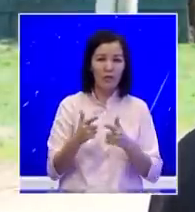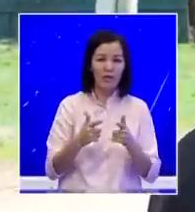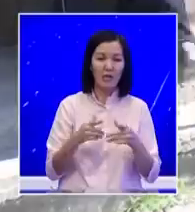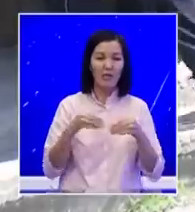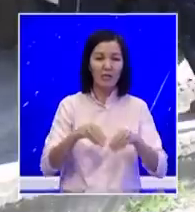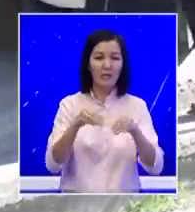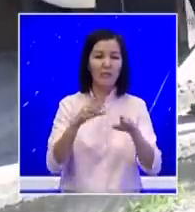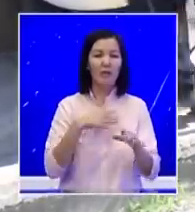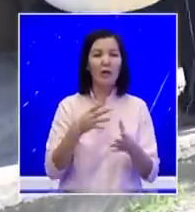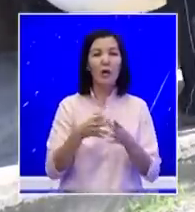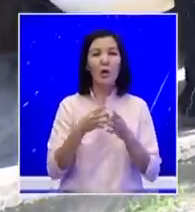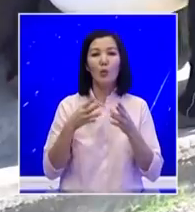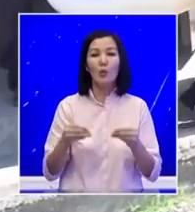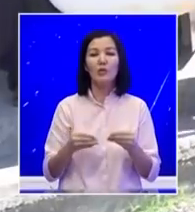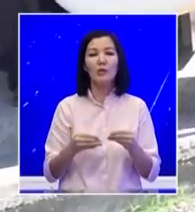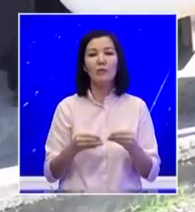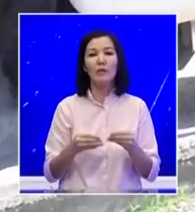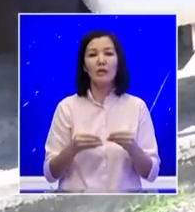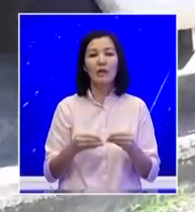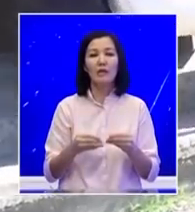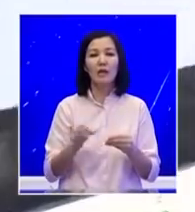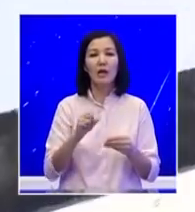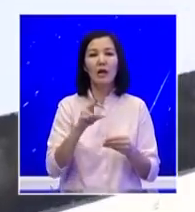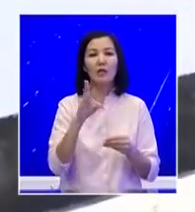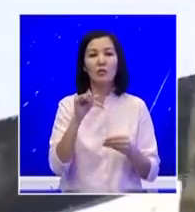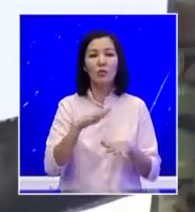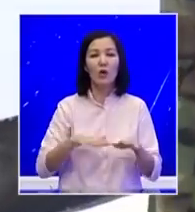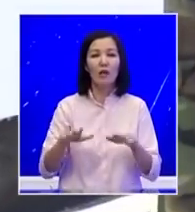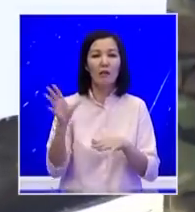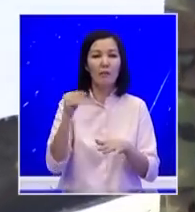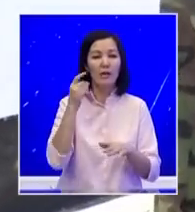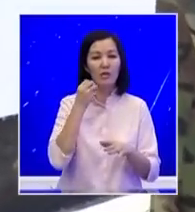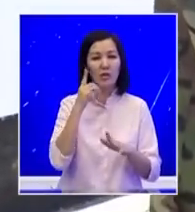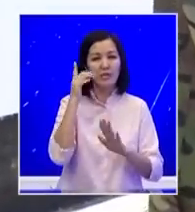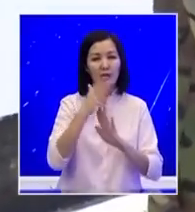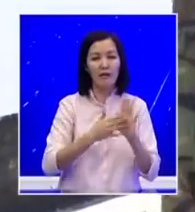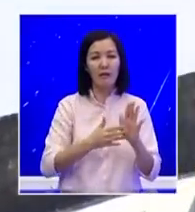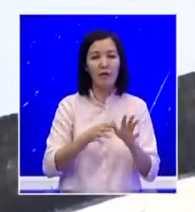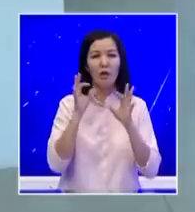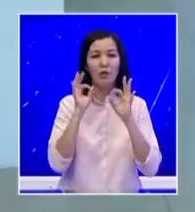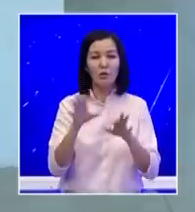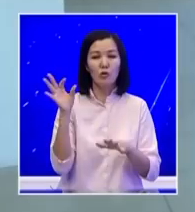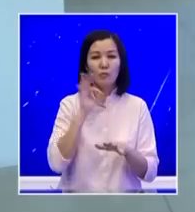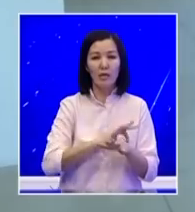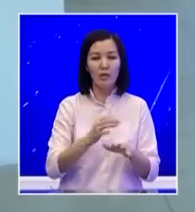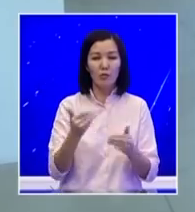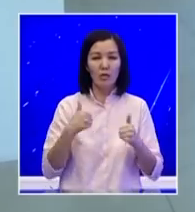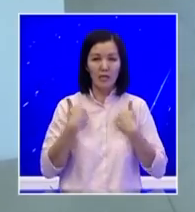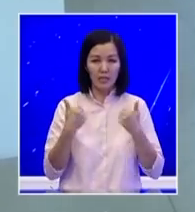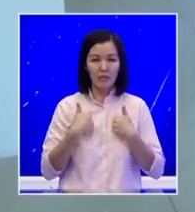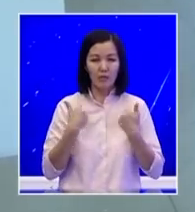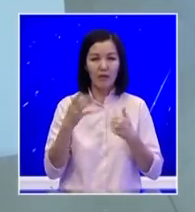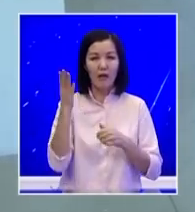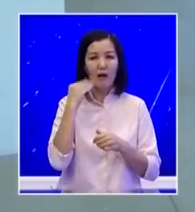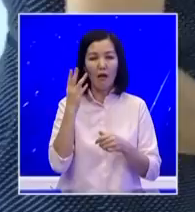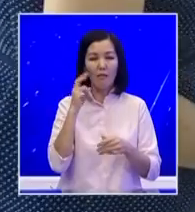себілді. Көктемнің күні жылға азық, ақсулықтар жақсы білет. Әр күн, әр сағатын тиімді пайдаланып қалуға тырысып жатыр. Ал